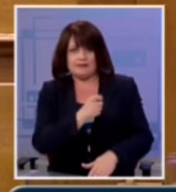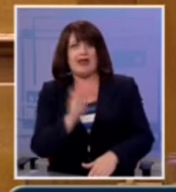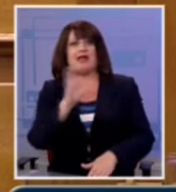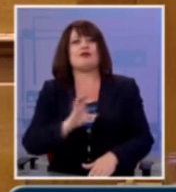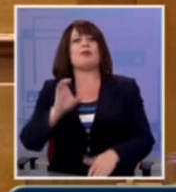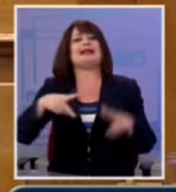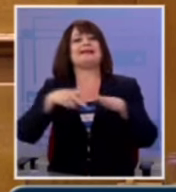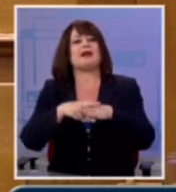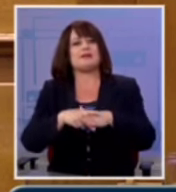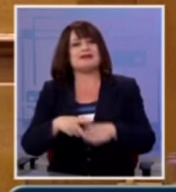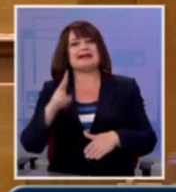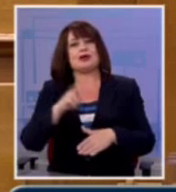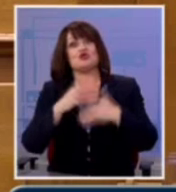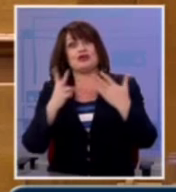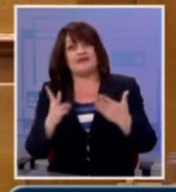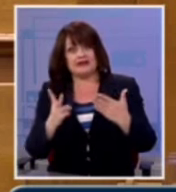ένα χρέος δηλαδή,